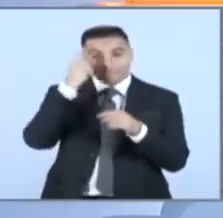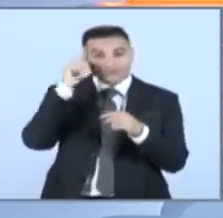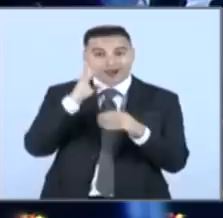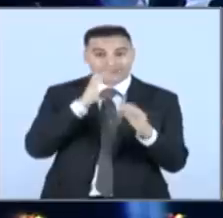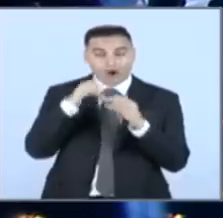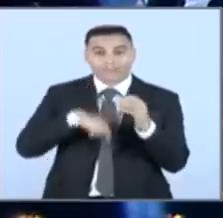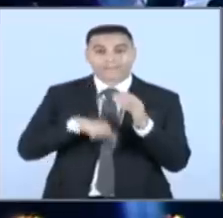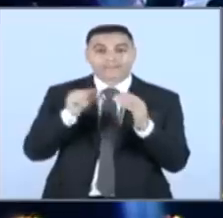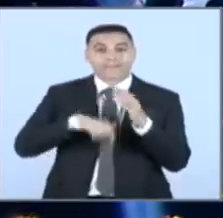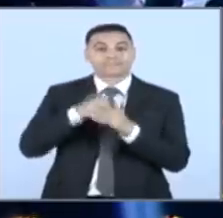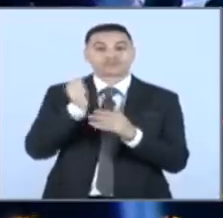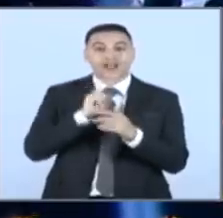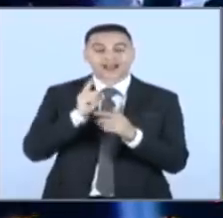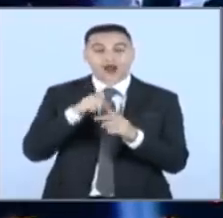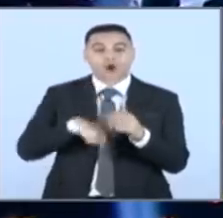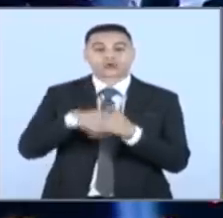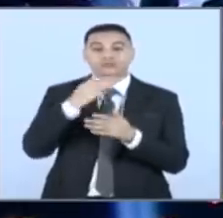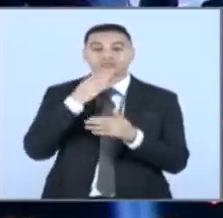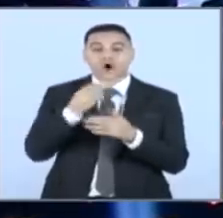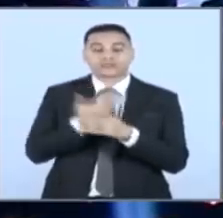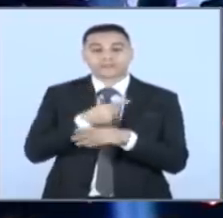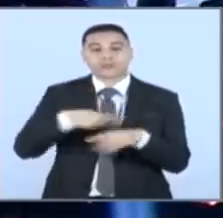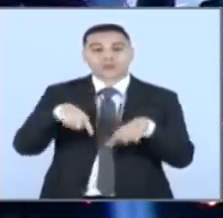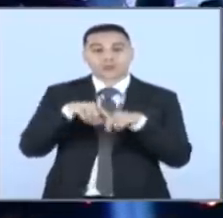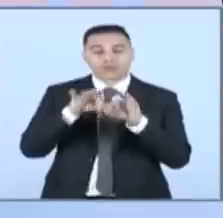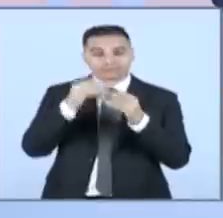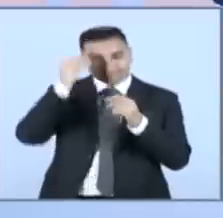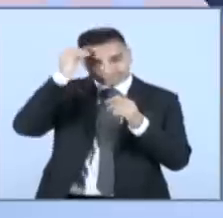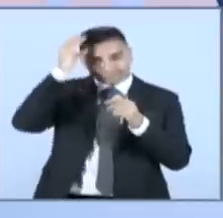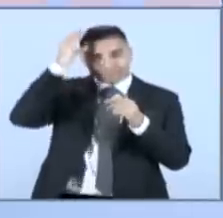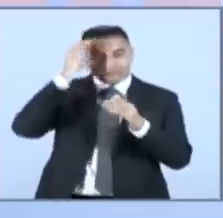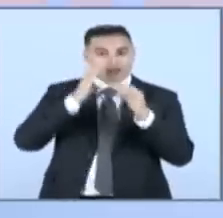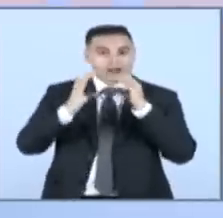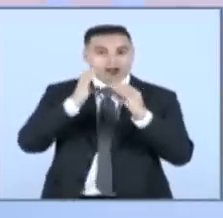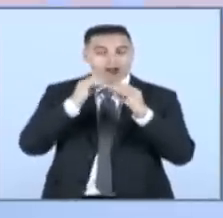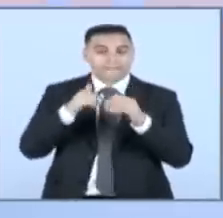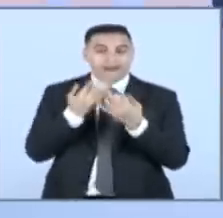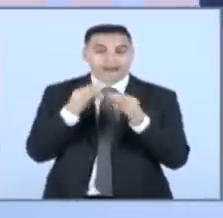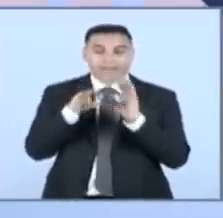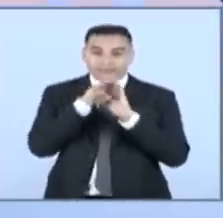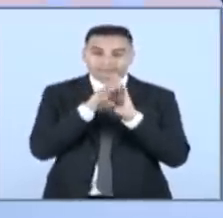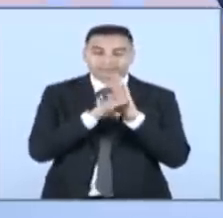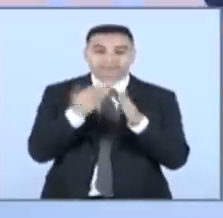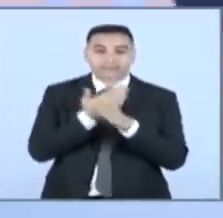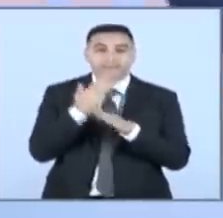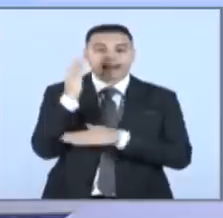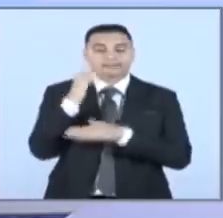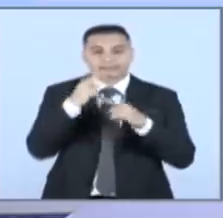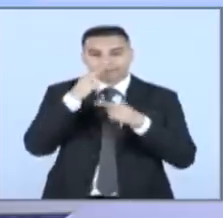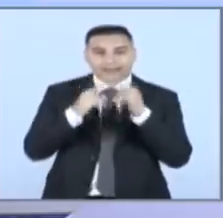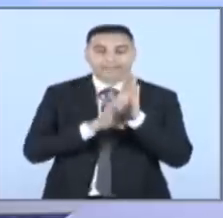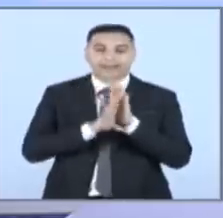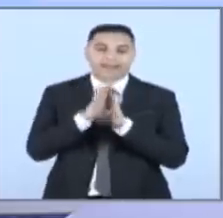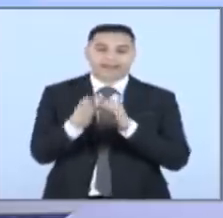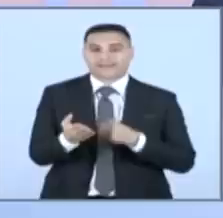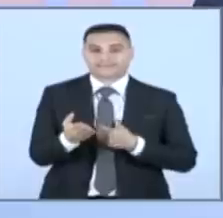هينجح ازاي؟ هو بينجح بيكم، هي عوامل بتكتمل في منظومة سليمة عشان كده بتكمل. الحمد